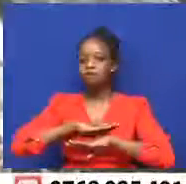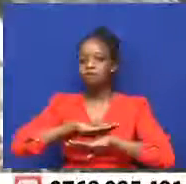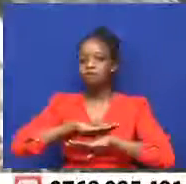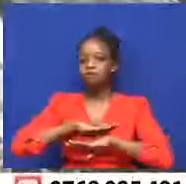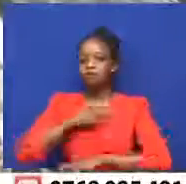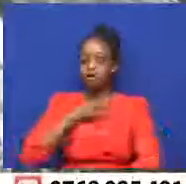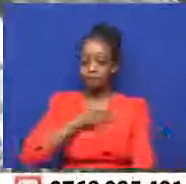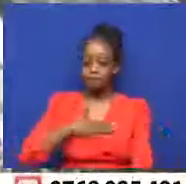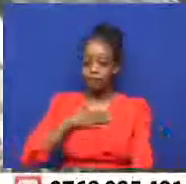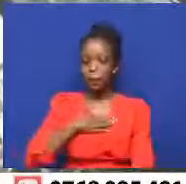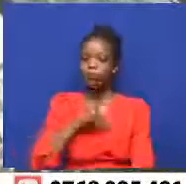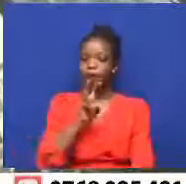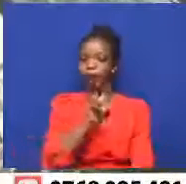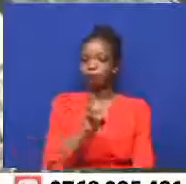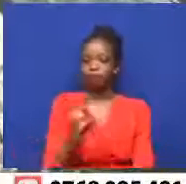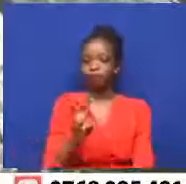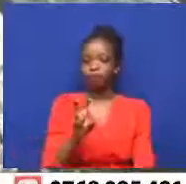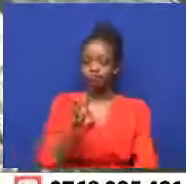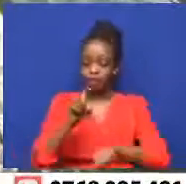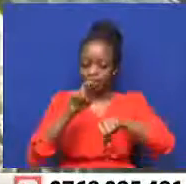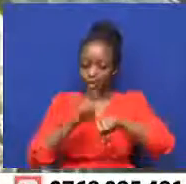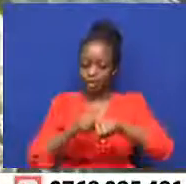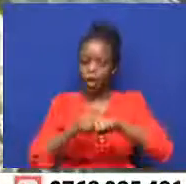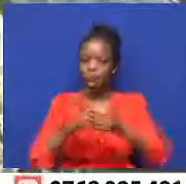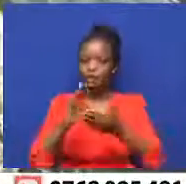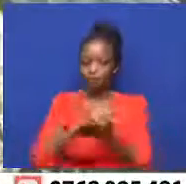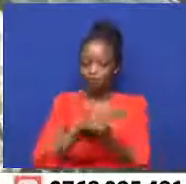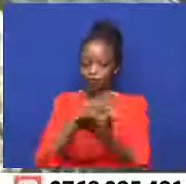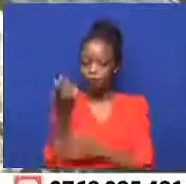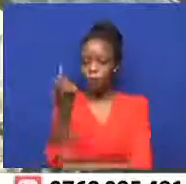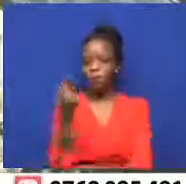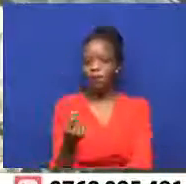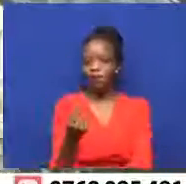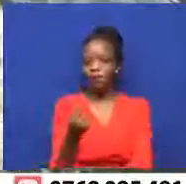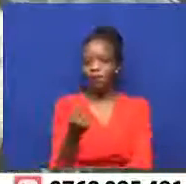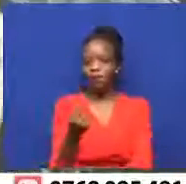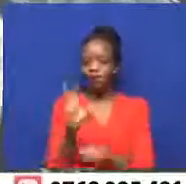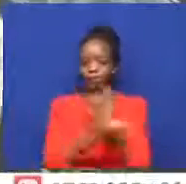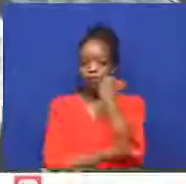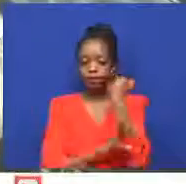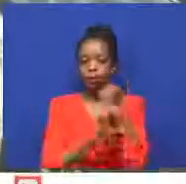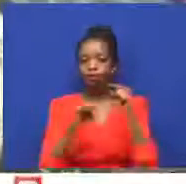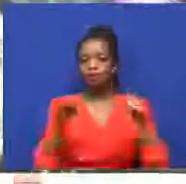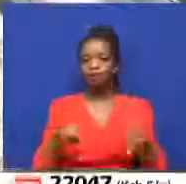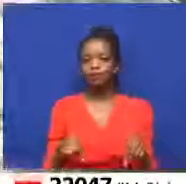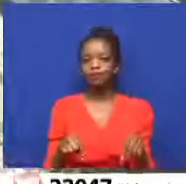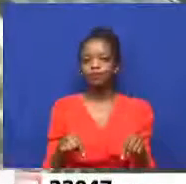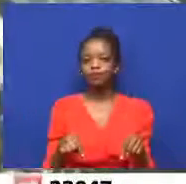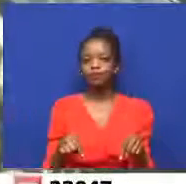Tafadhali tuangalie haya wakati tunakawa rasilimali katika taifa hili.